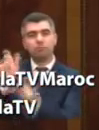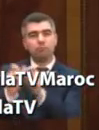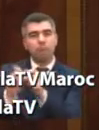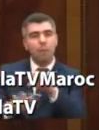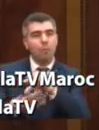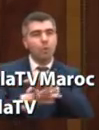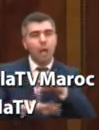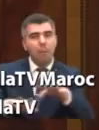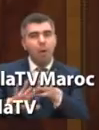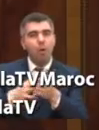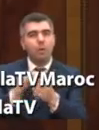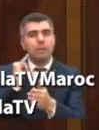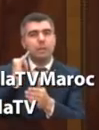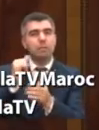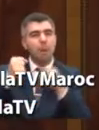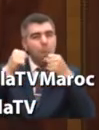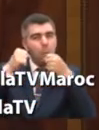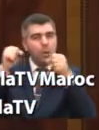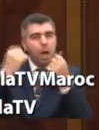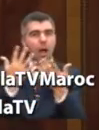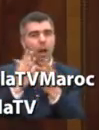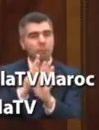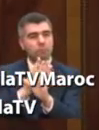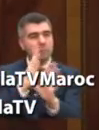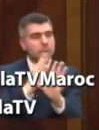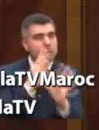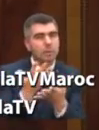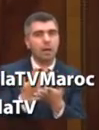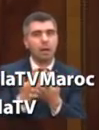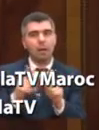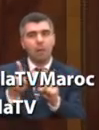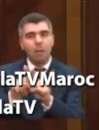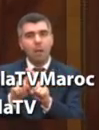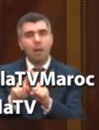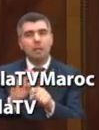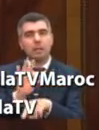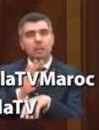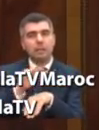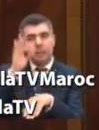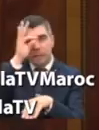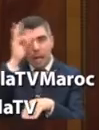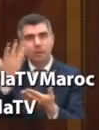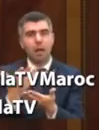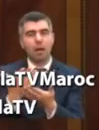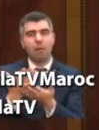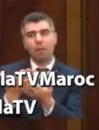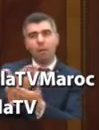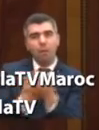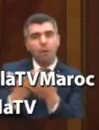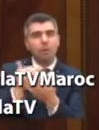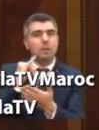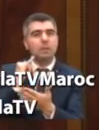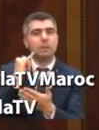بمسيرته المليونية، بفعاليته المدنية، بطبقته السياسية، بمواقفه